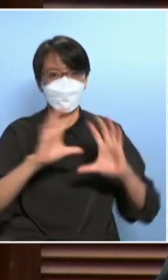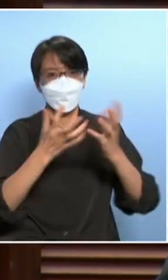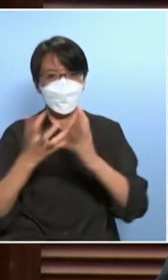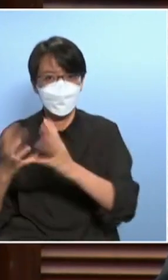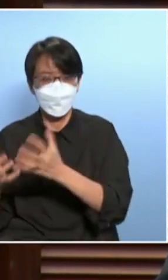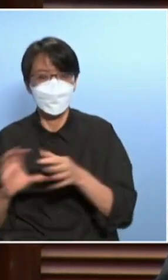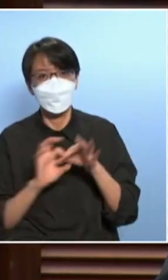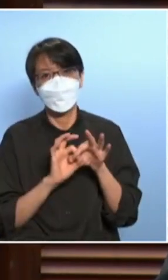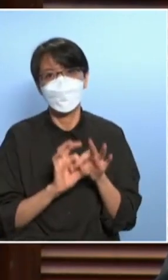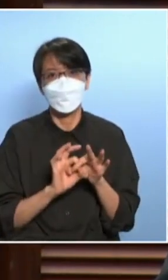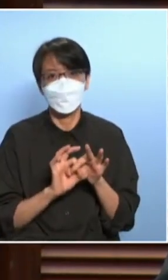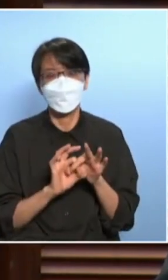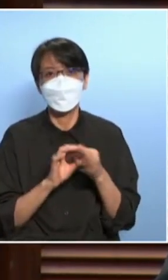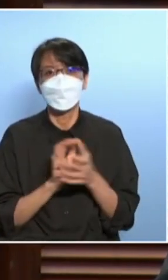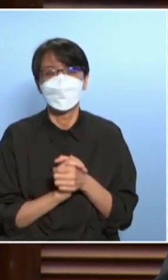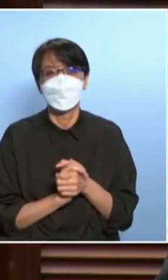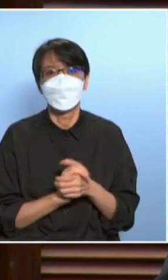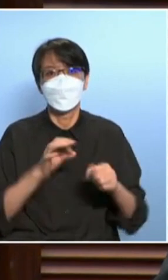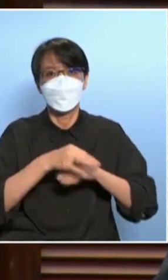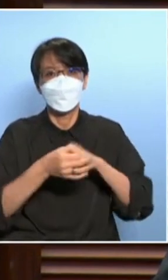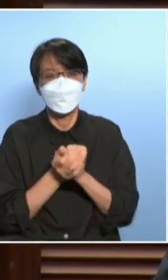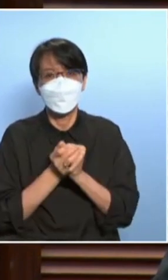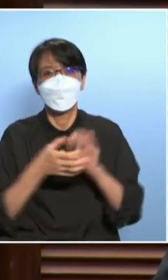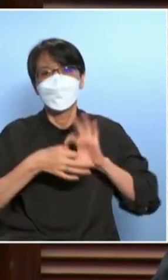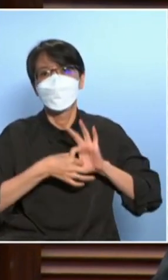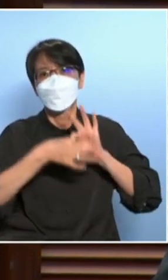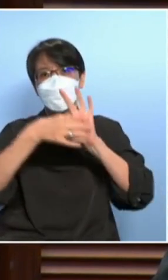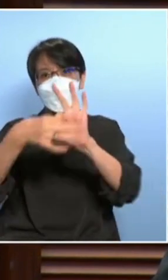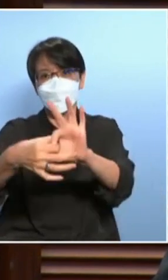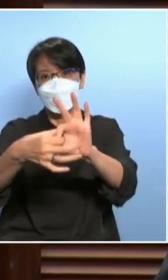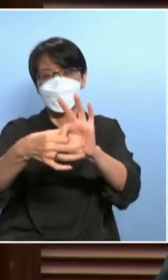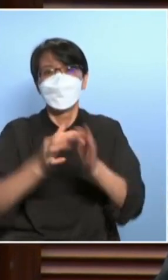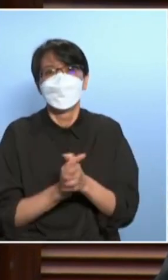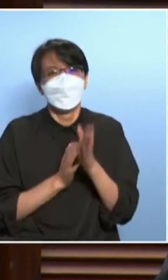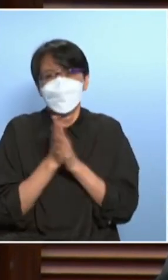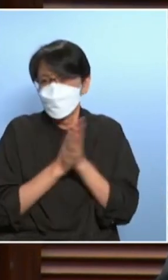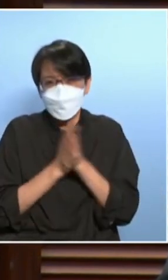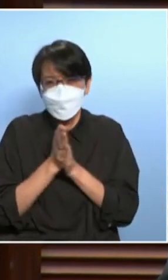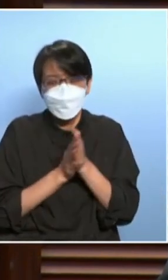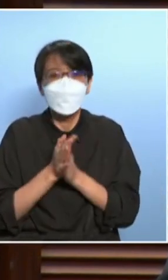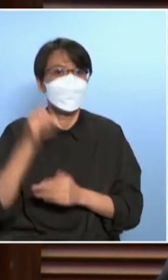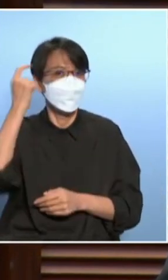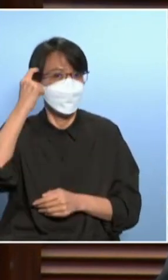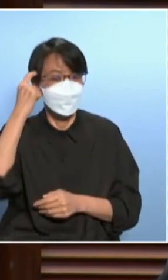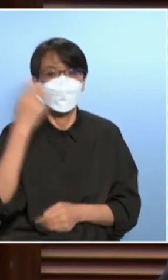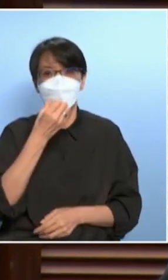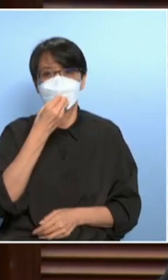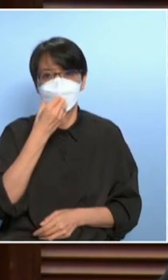對於呢、這個同國際個聯通方面係有殷切嘅需求，我哋香港亦都